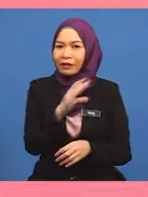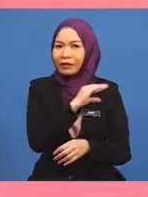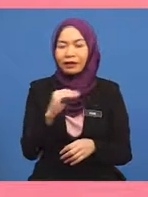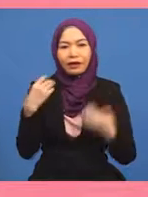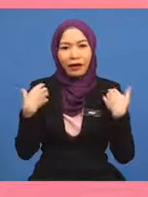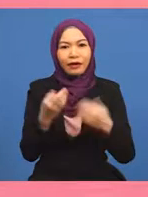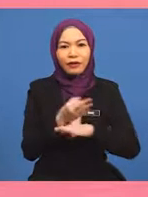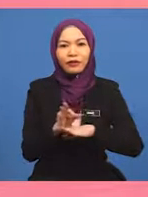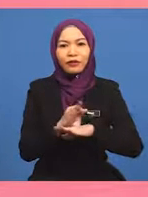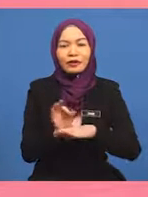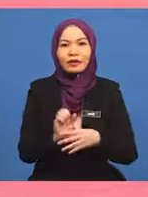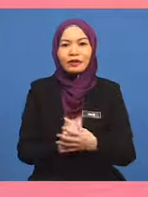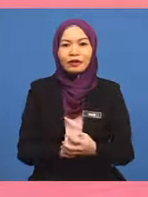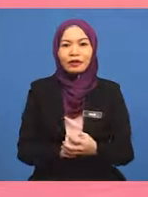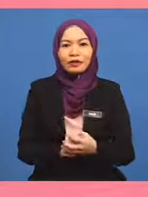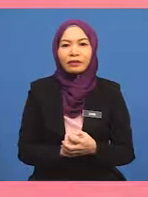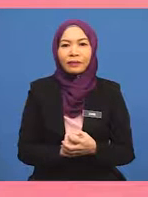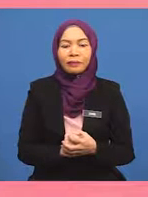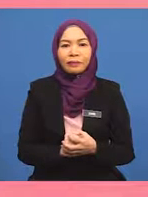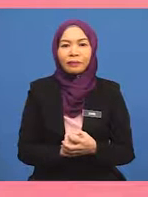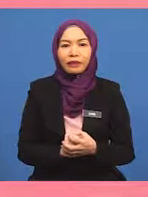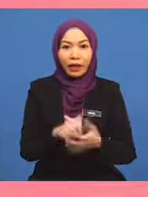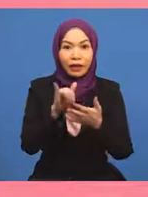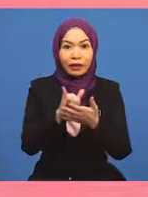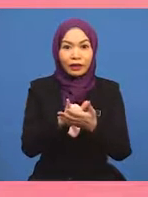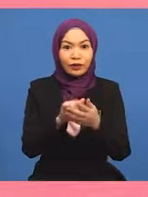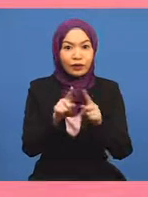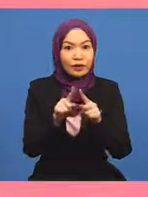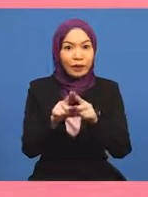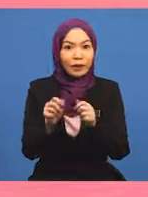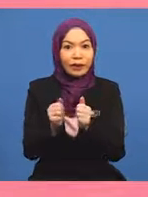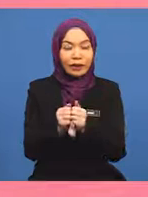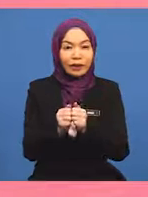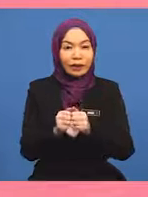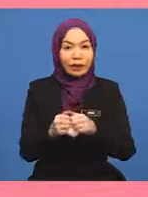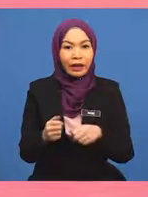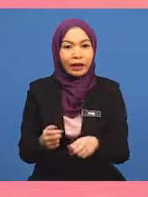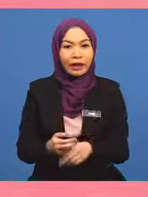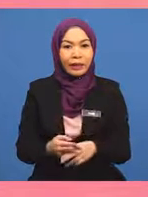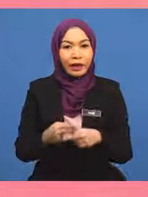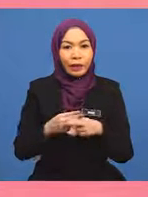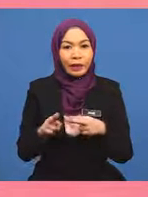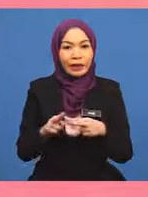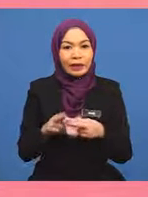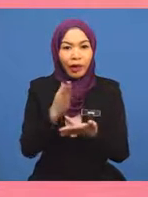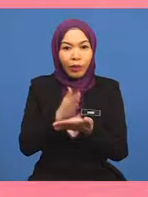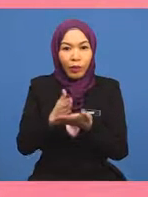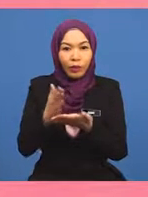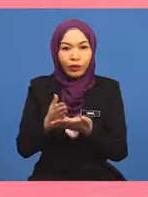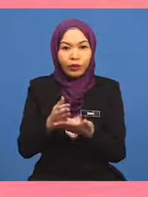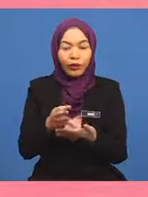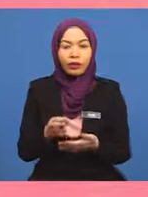berfungsi. Okay. Begitu juga dengan pisau pemotong buah yang